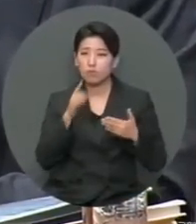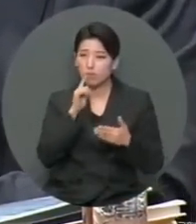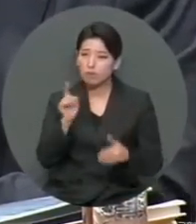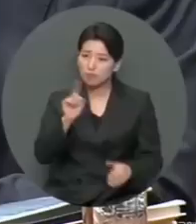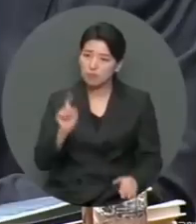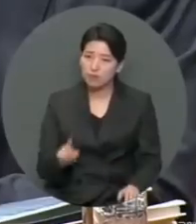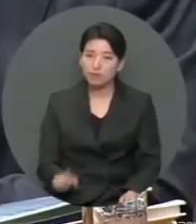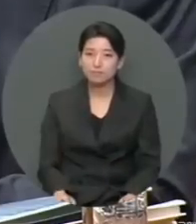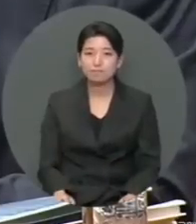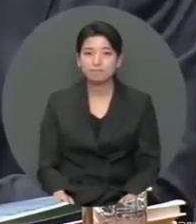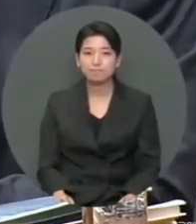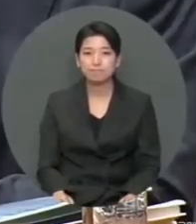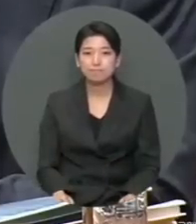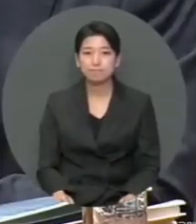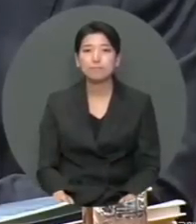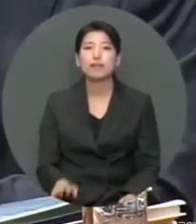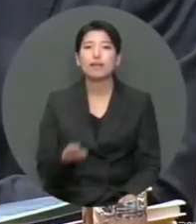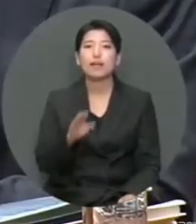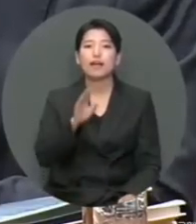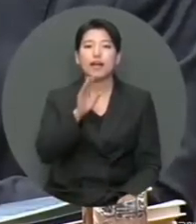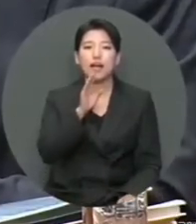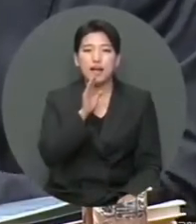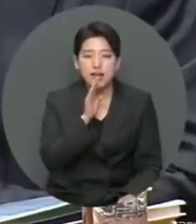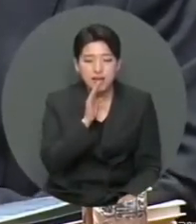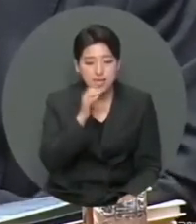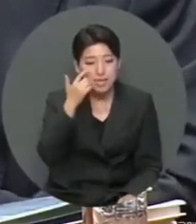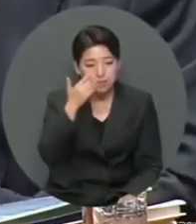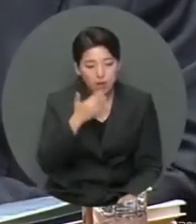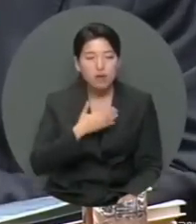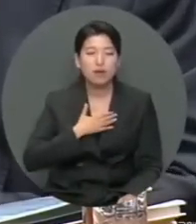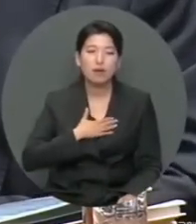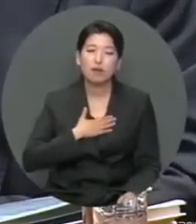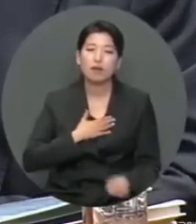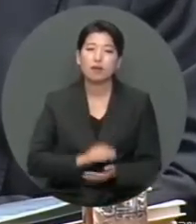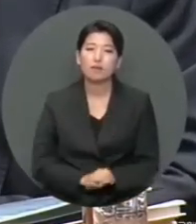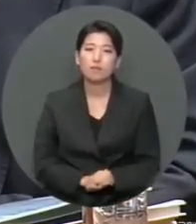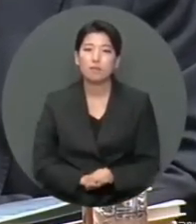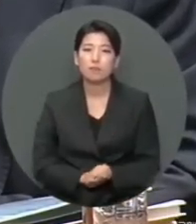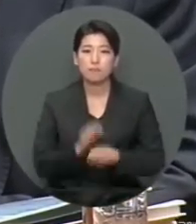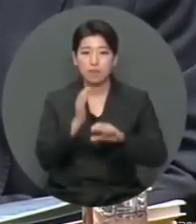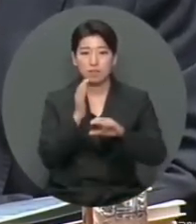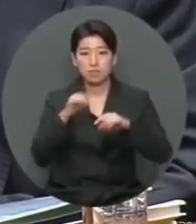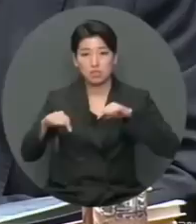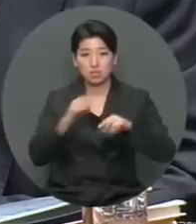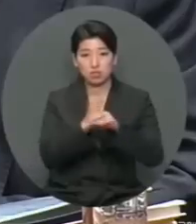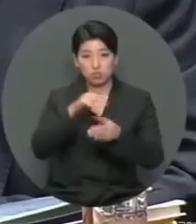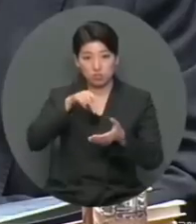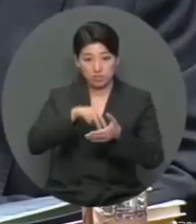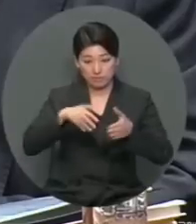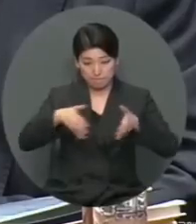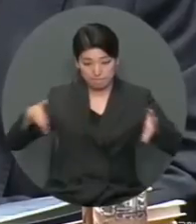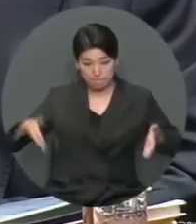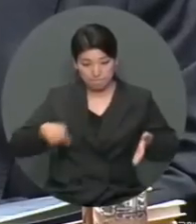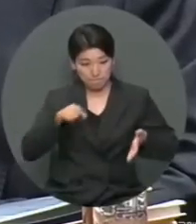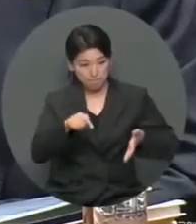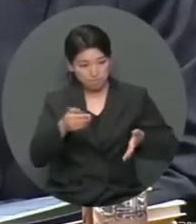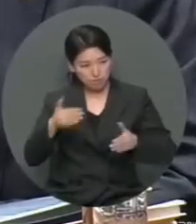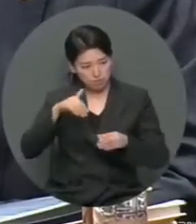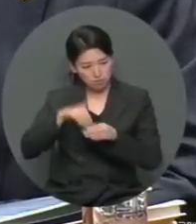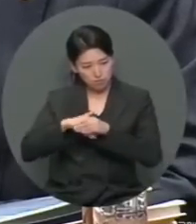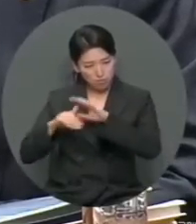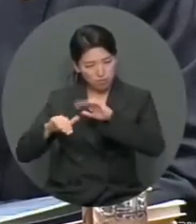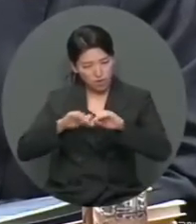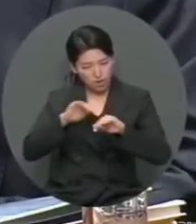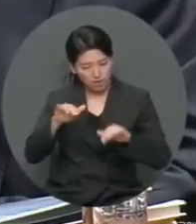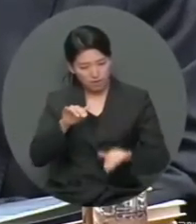저희가 이와 같이 헌법과 법률에 따라서 정치적 중립 의무가 있는 사람들이 선거에 유업하게